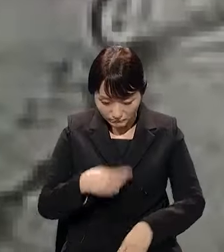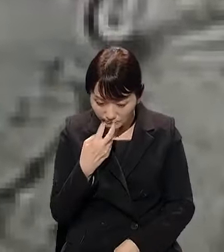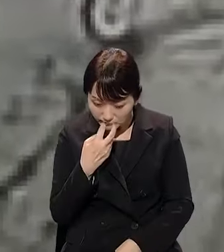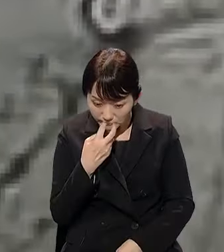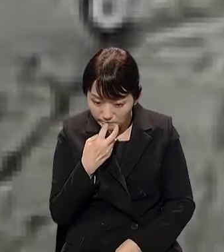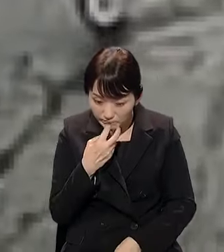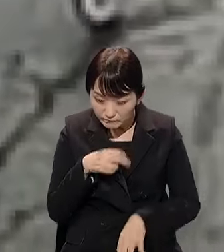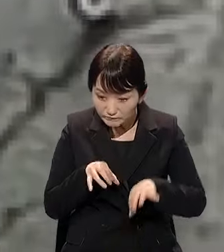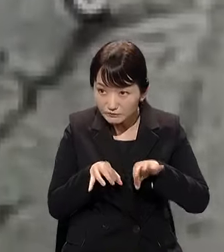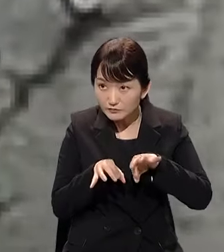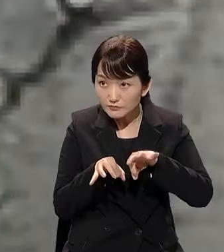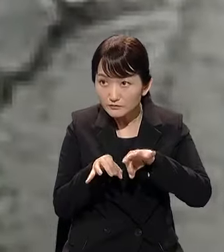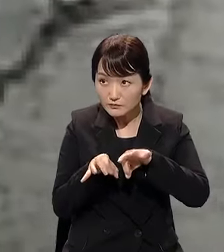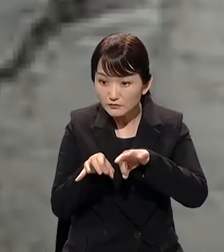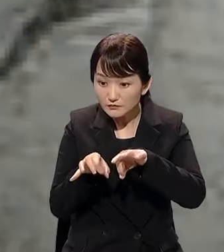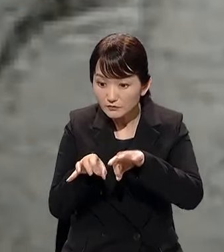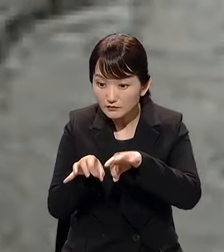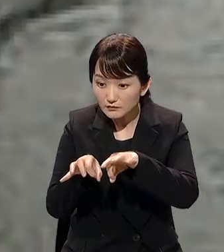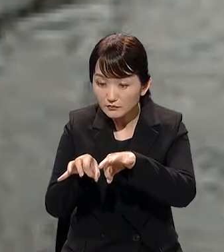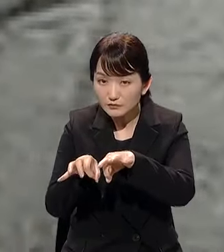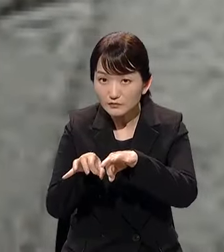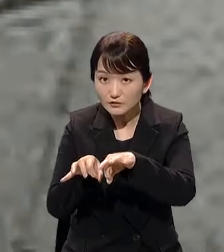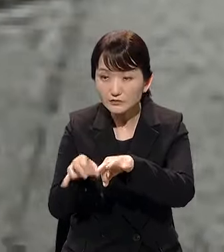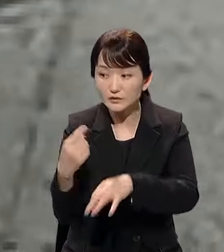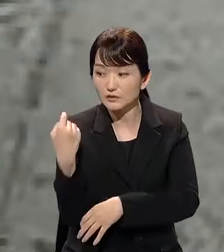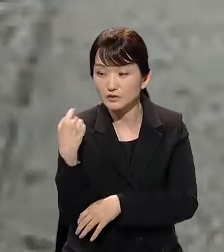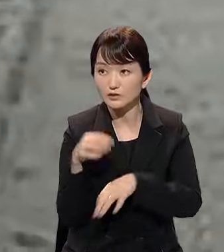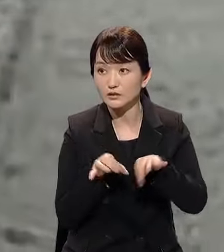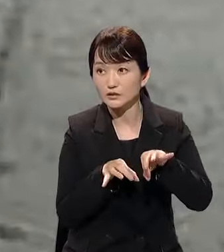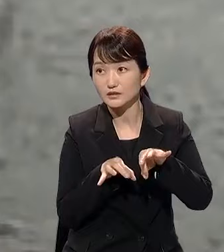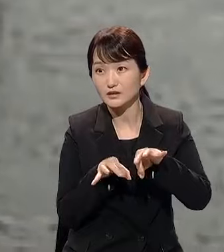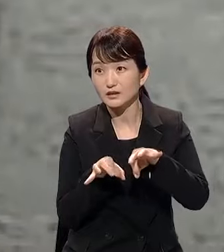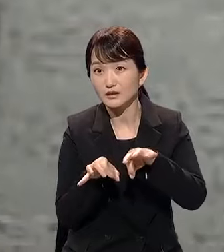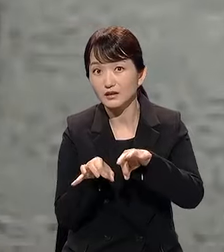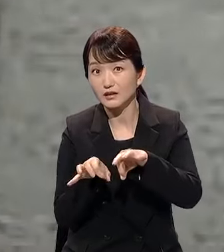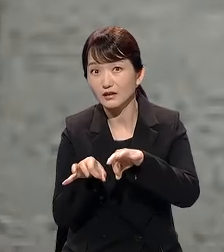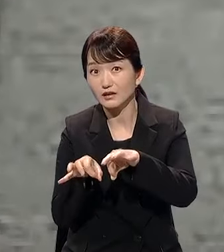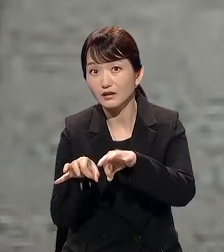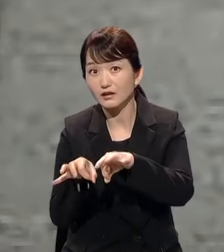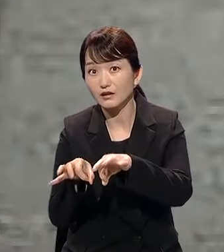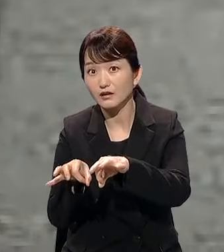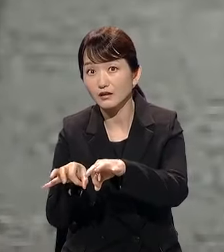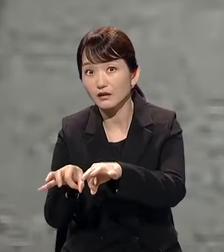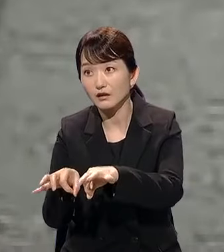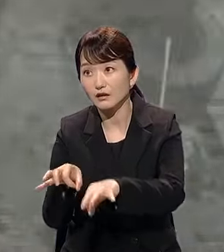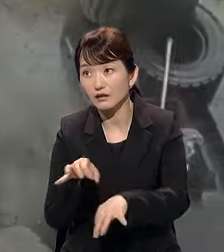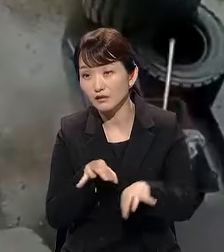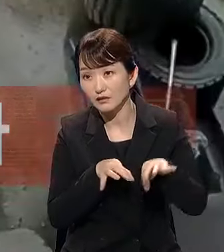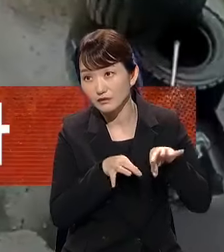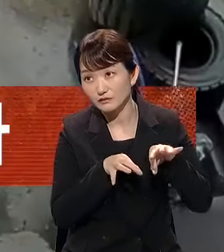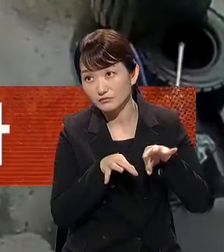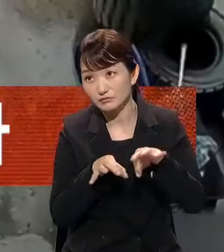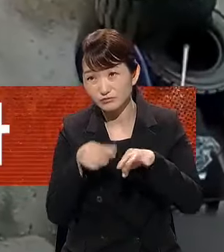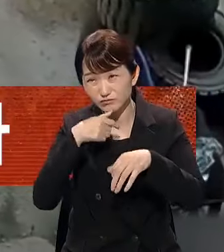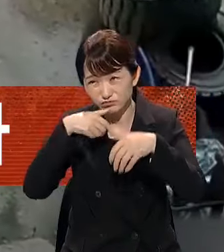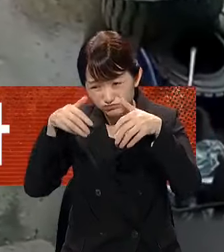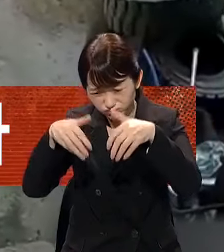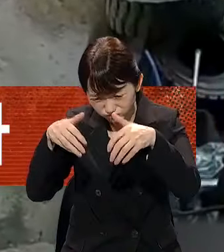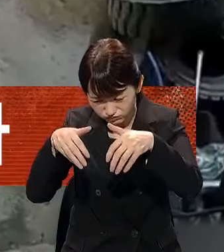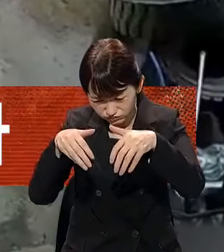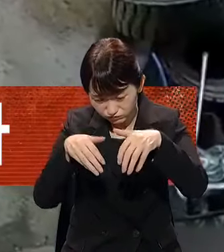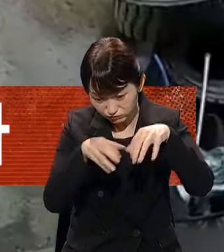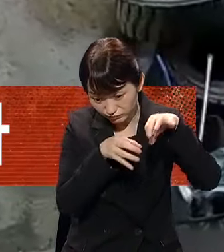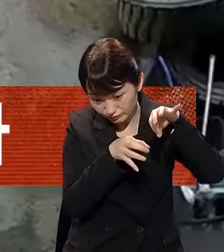서서히 뒤로 밀리기 시작하는데요. 설마 안 돼! 하필 경사가진 데다가 비까지 내리는 상황이었습니다.